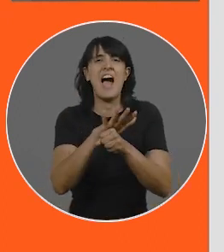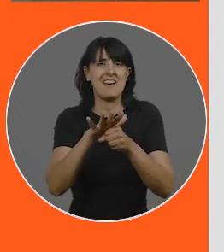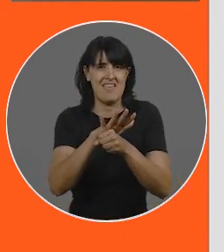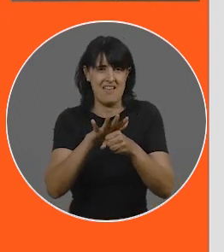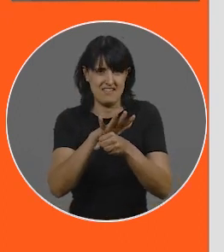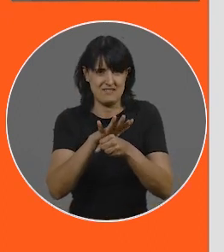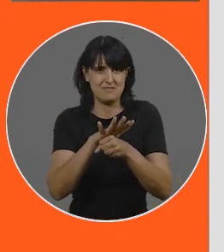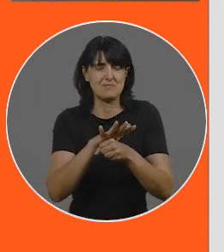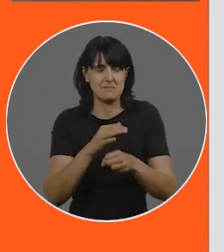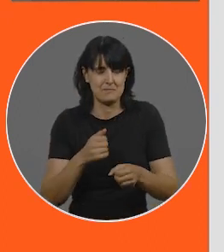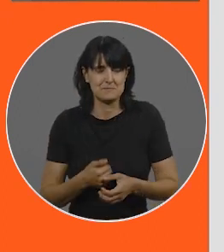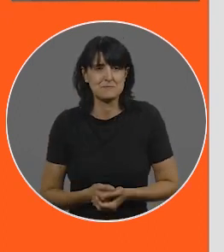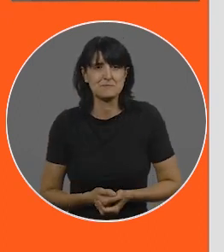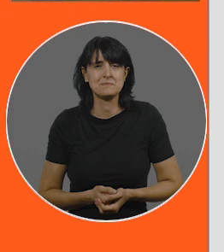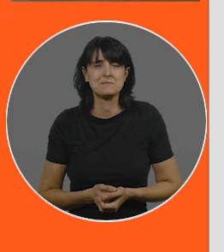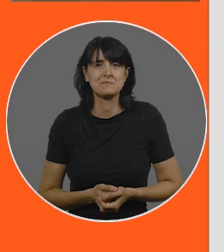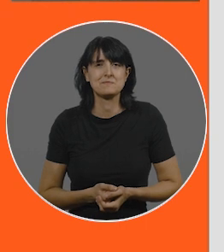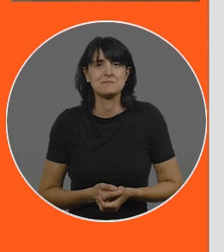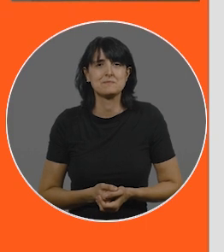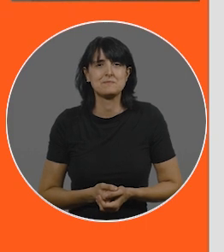Bueno, perdó, és Aira.